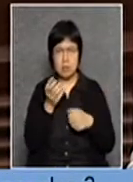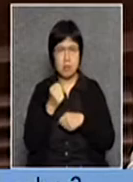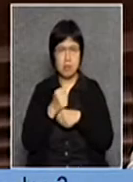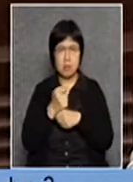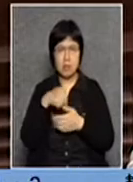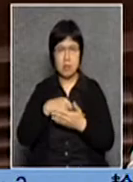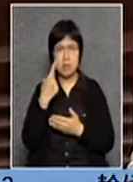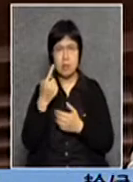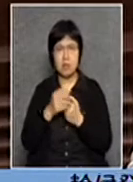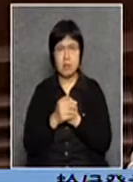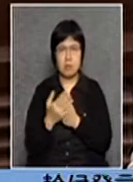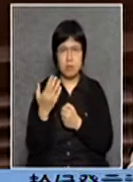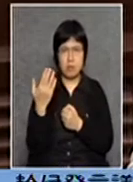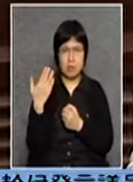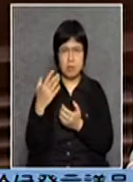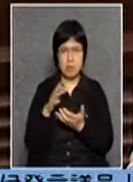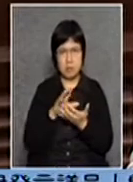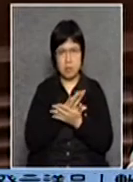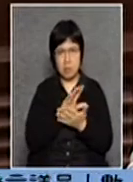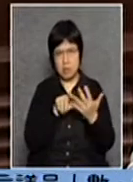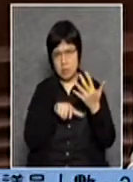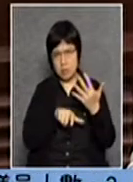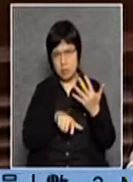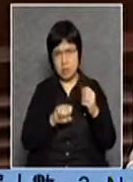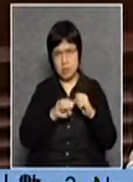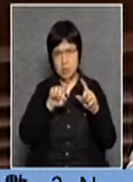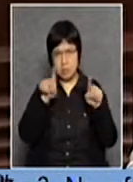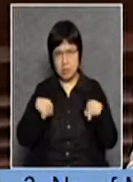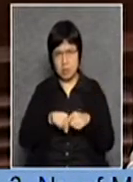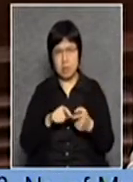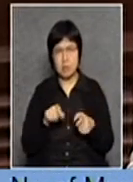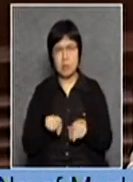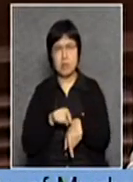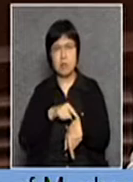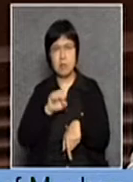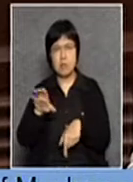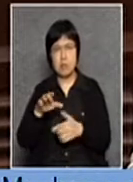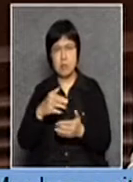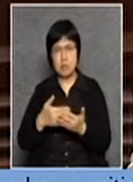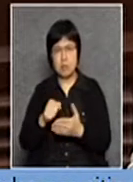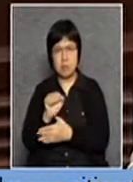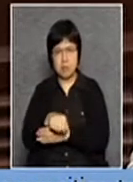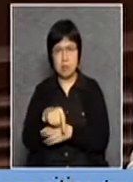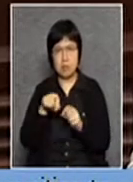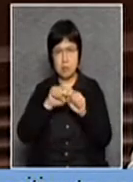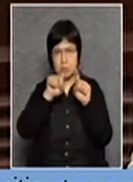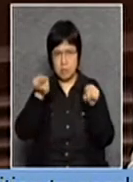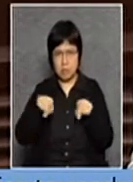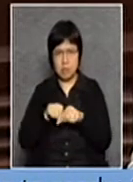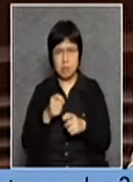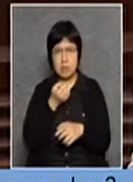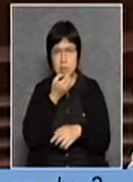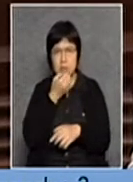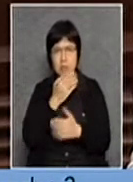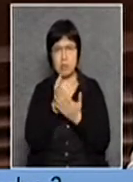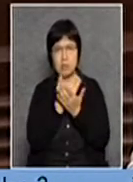報告在去年5月發表的時候，政府已經在同日表示原則上認同報告的建議，並會就各